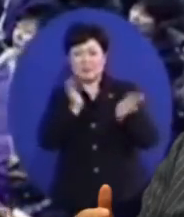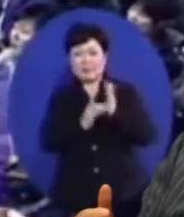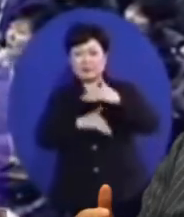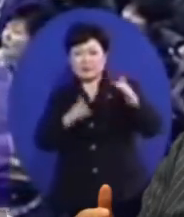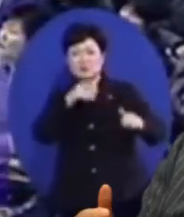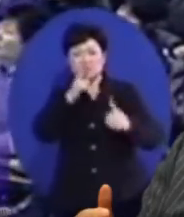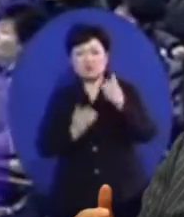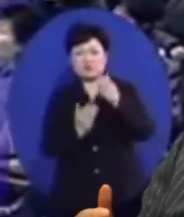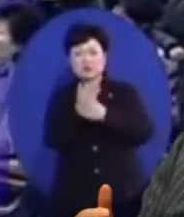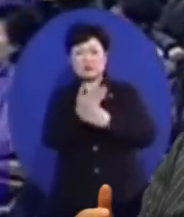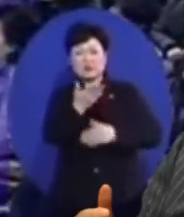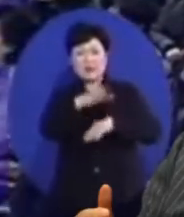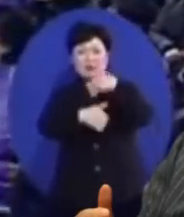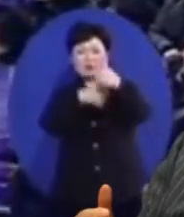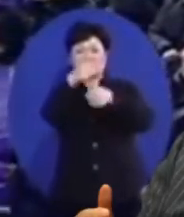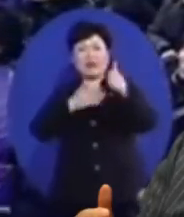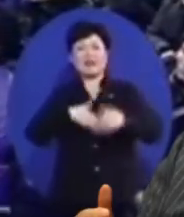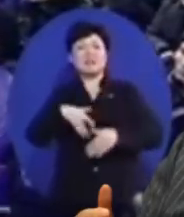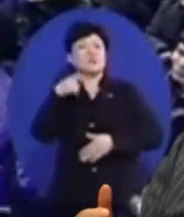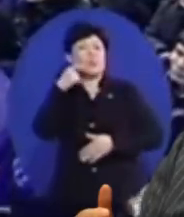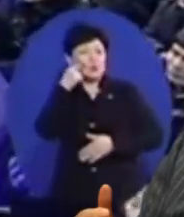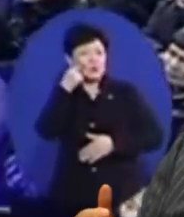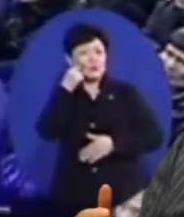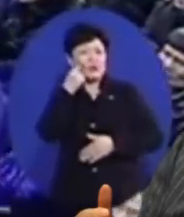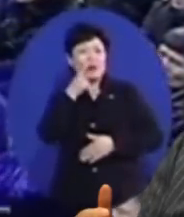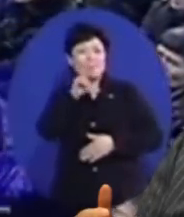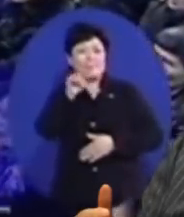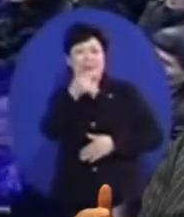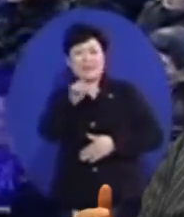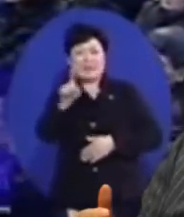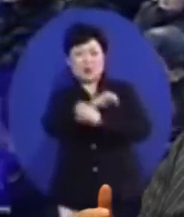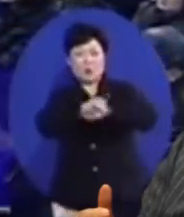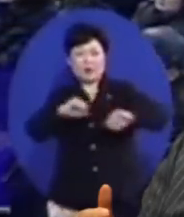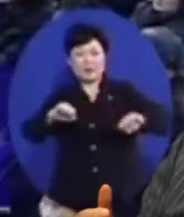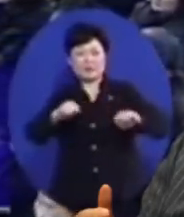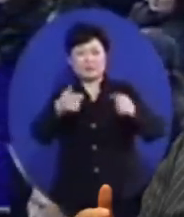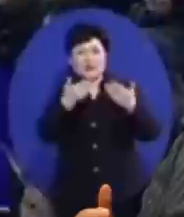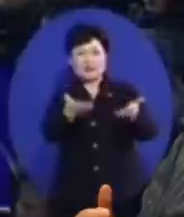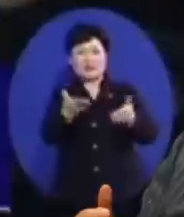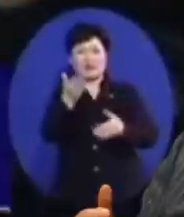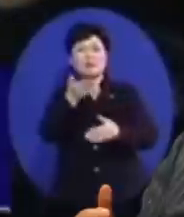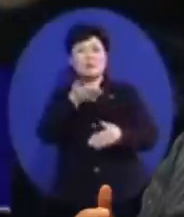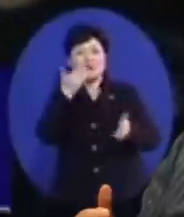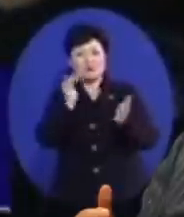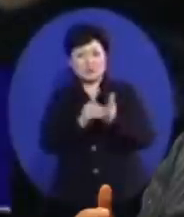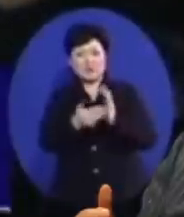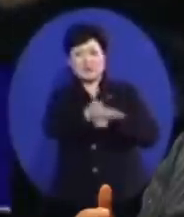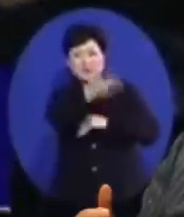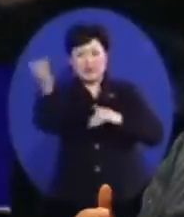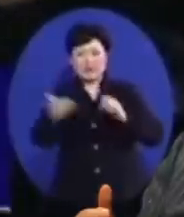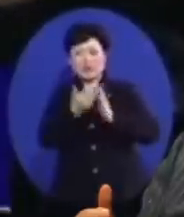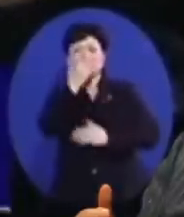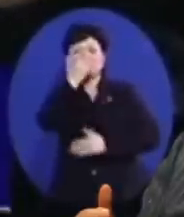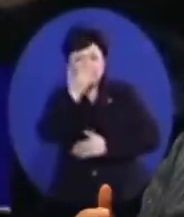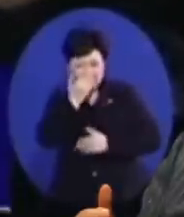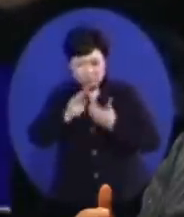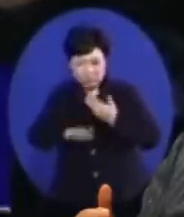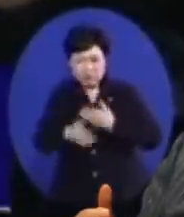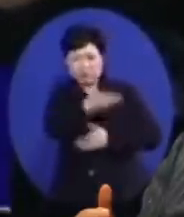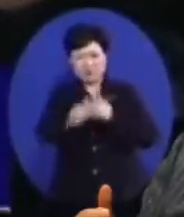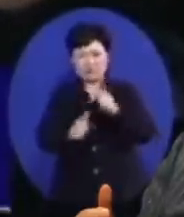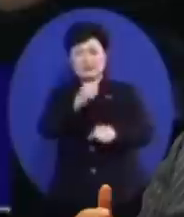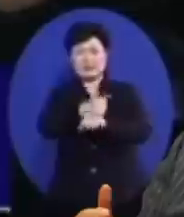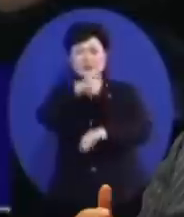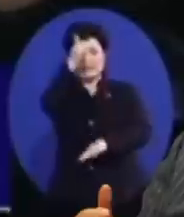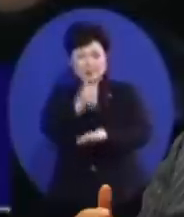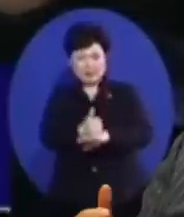물을 내셨으며 내 조상들도 알지 못하는 만나를 광야에서 내게 먹이셨나니 이는 다 너를 낮추시며 너를